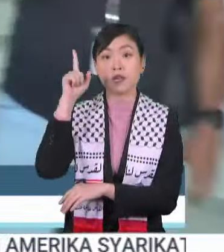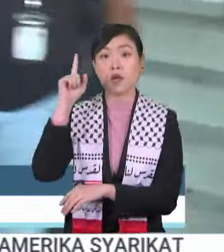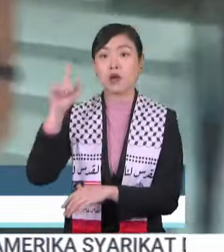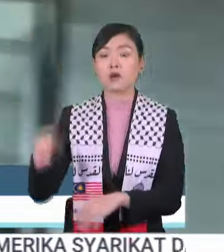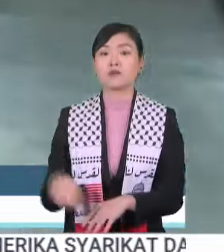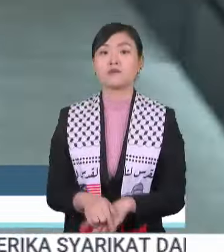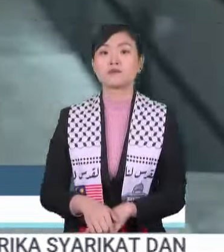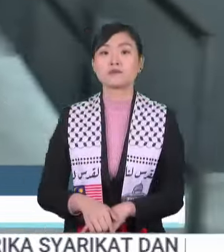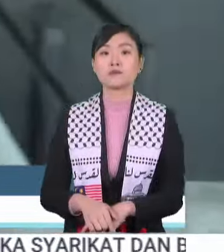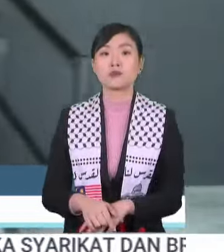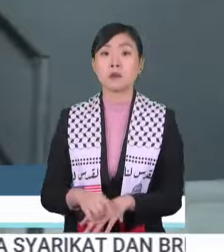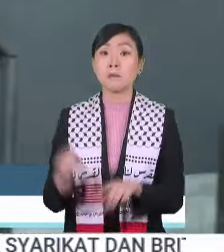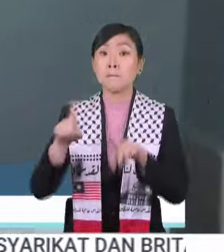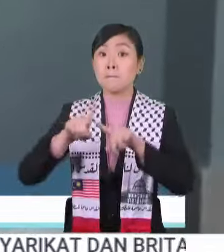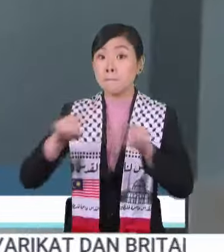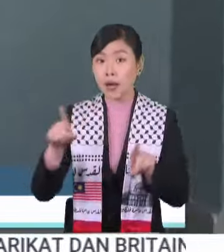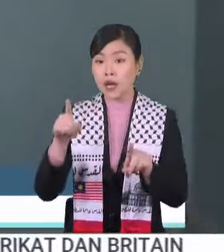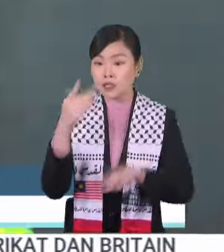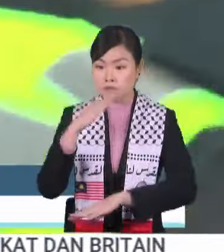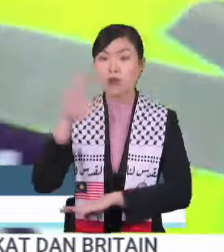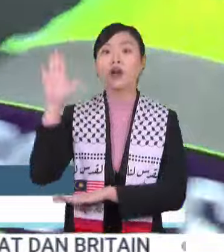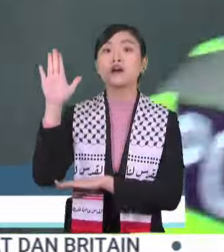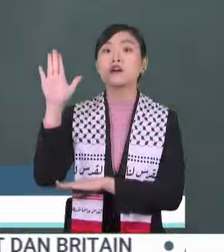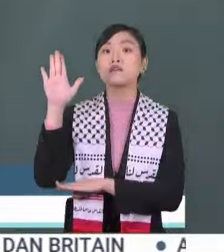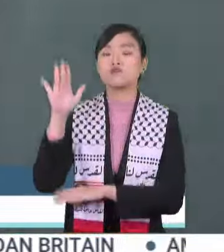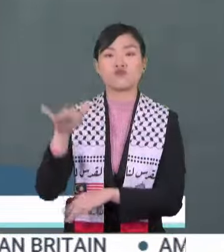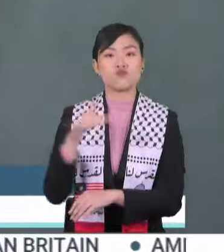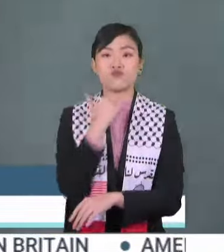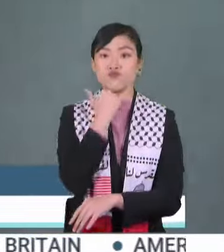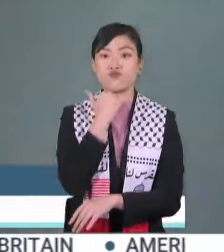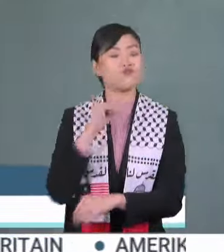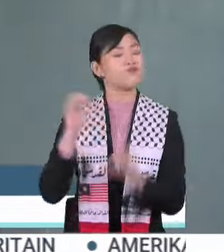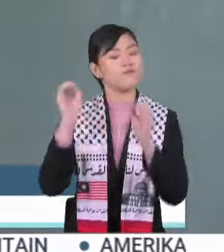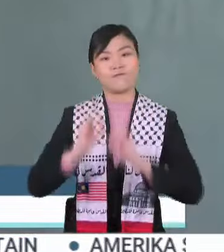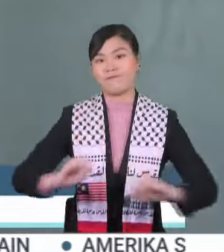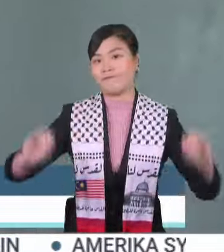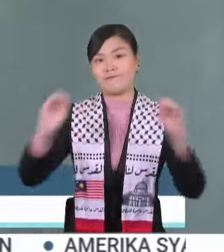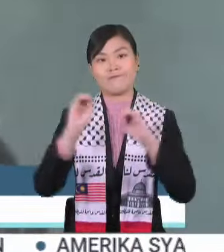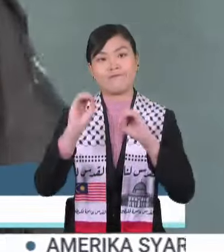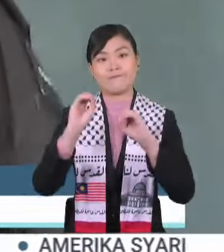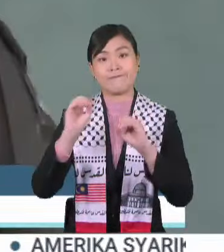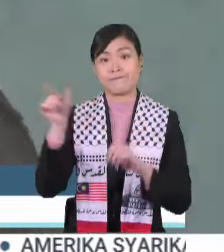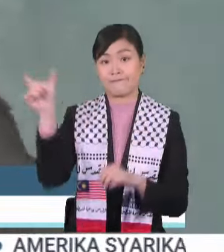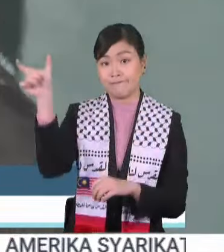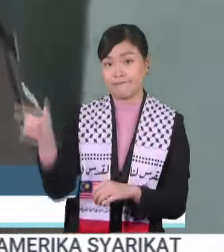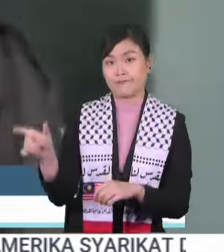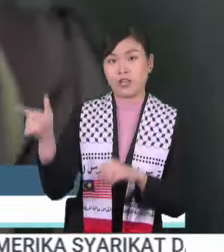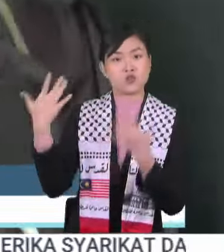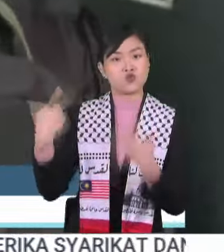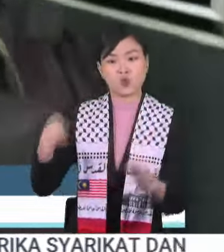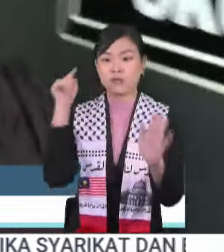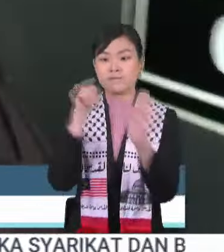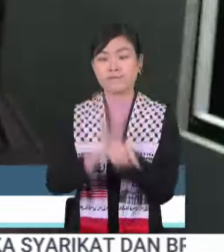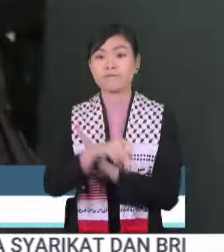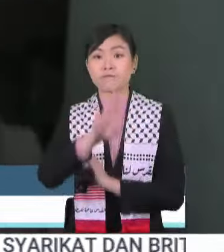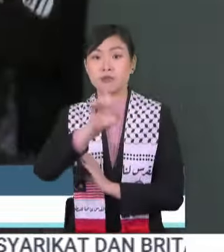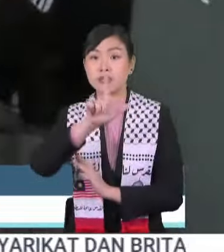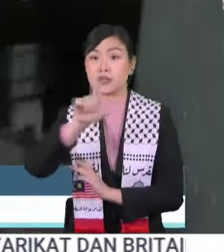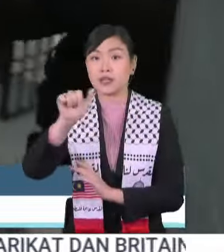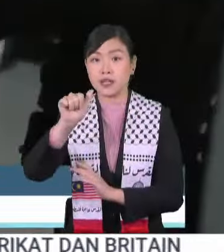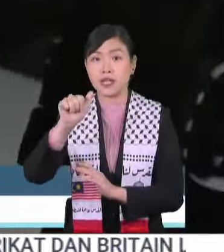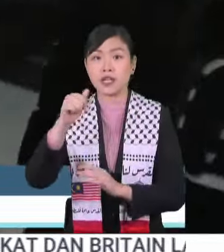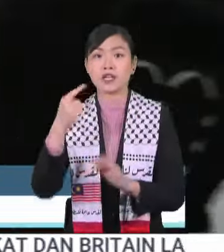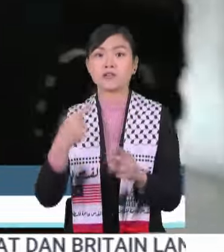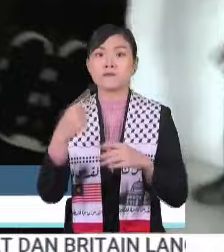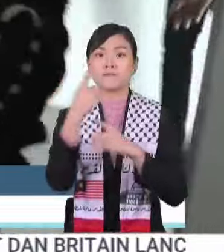majistr bagaimunada pengakuan direkodkan mengikut kertas pertuduhan tertuduh didakwa telah membunuh Bella antara 14